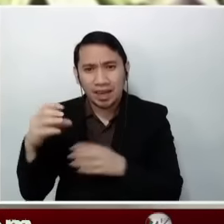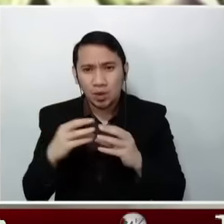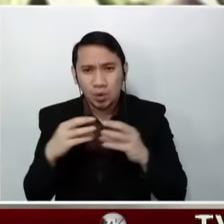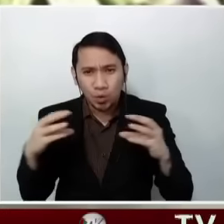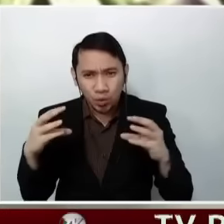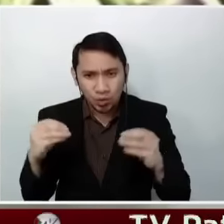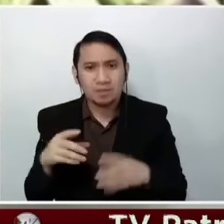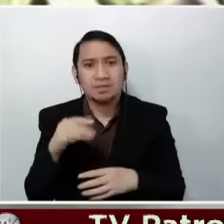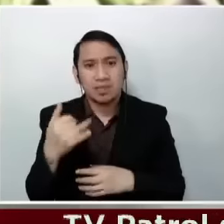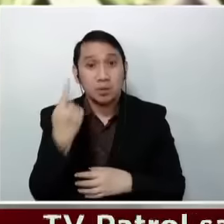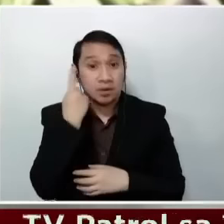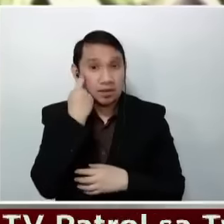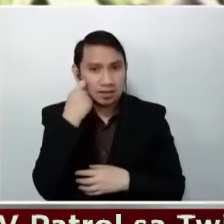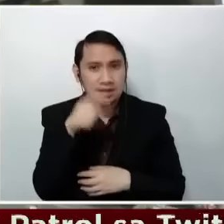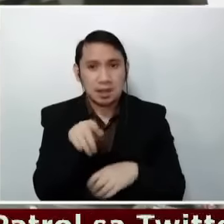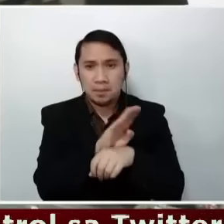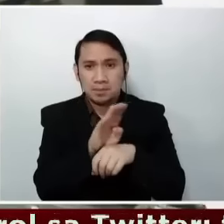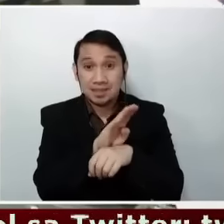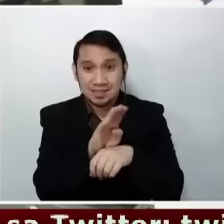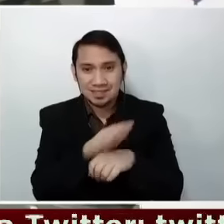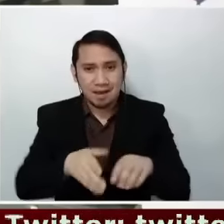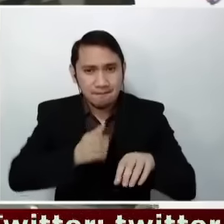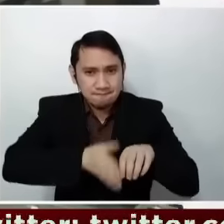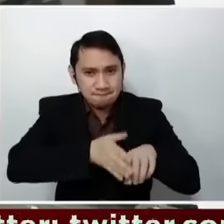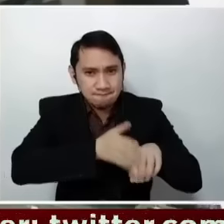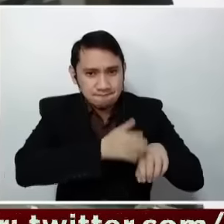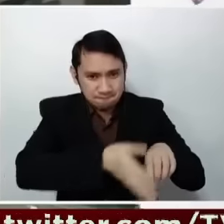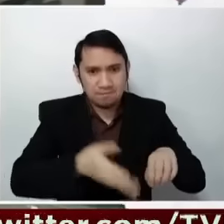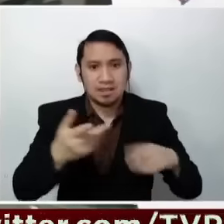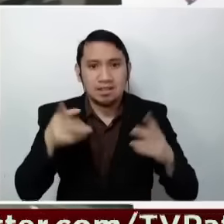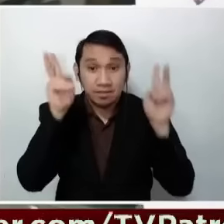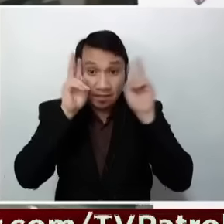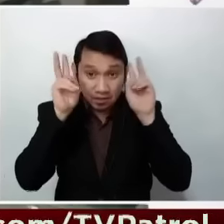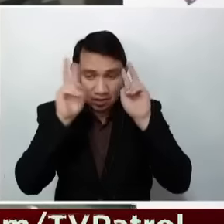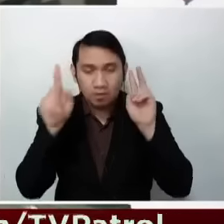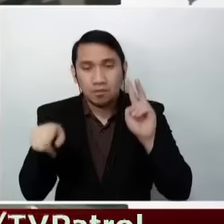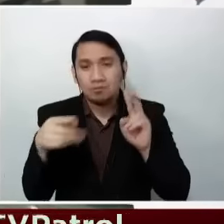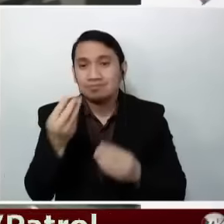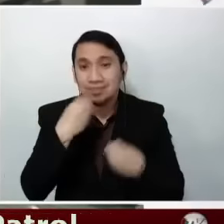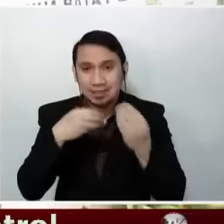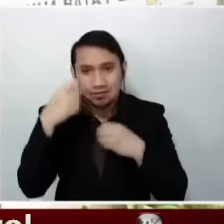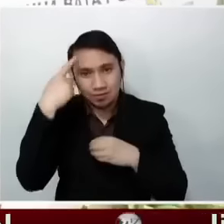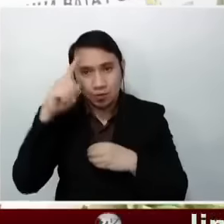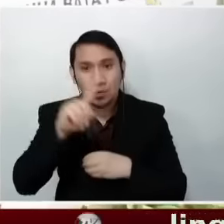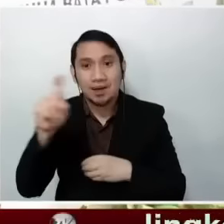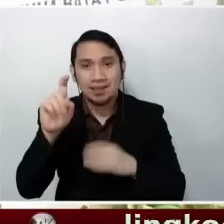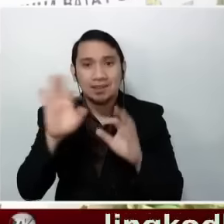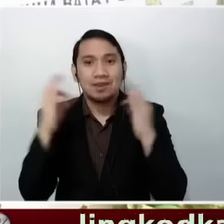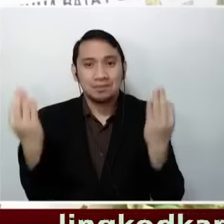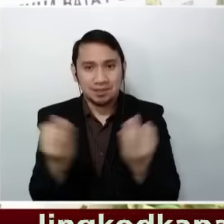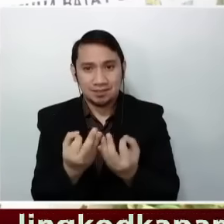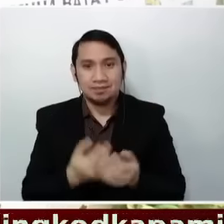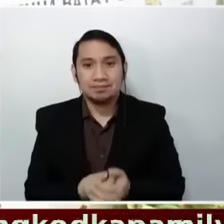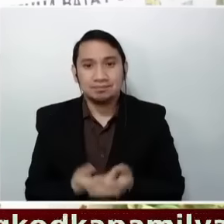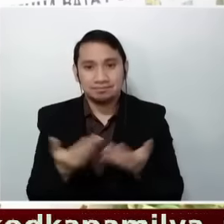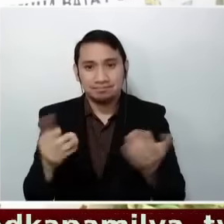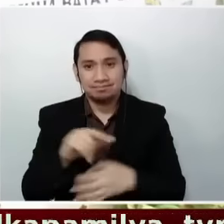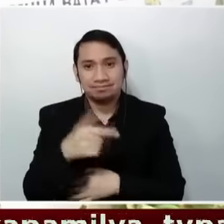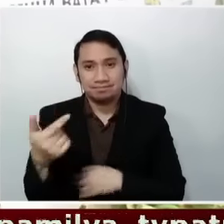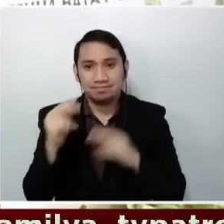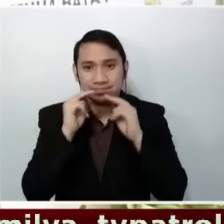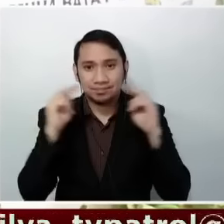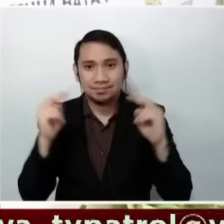pa lamang ay abala na sila sa paghihiwa ng mga sahog para sa kakainin ng 100 pamilya. Zandro Ochona,